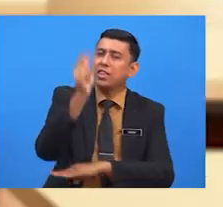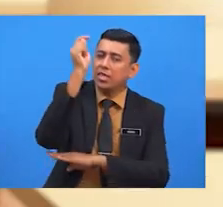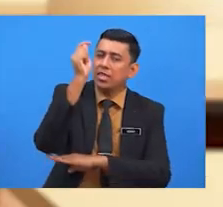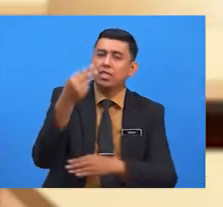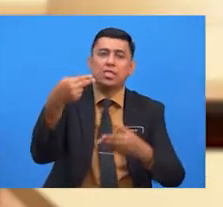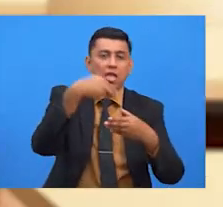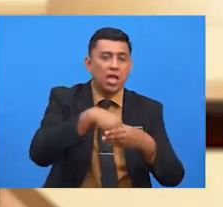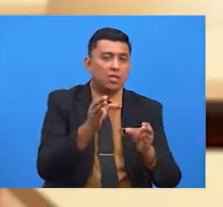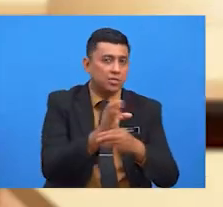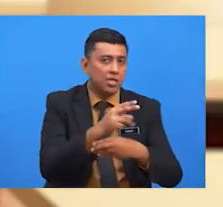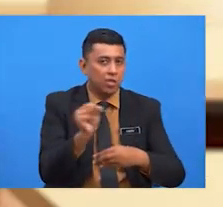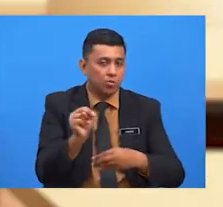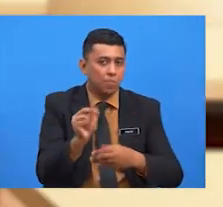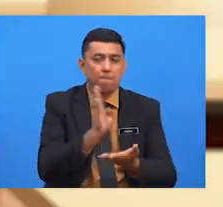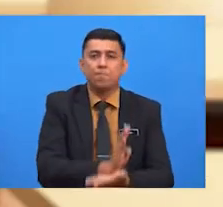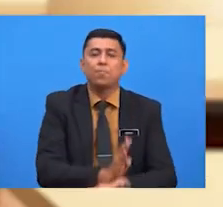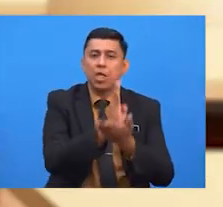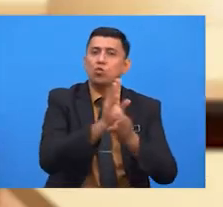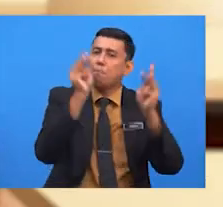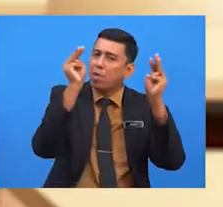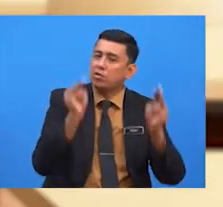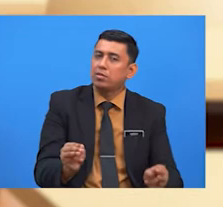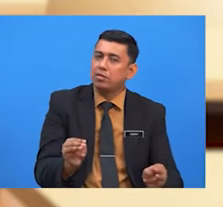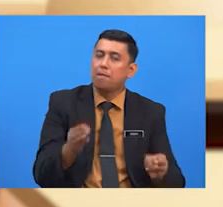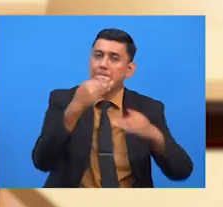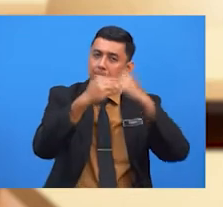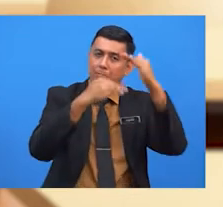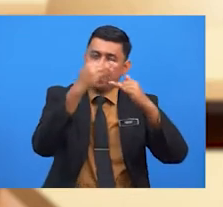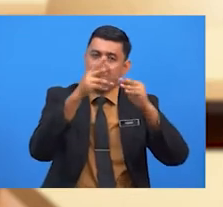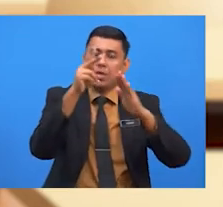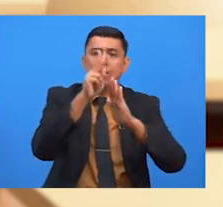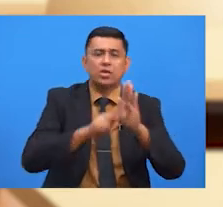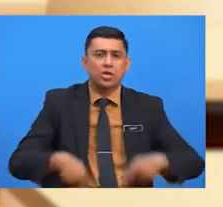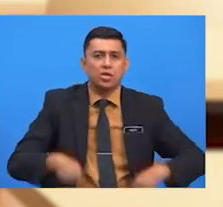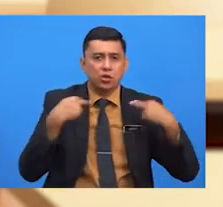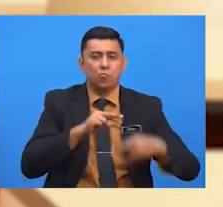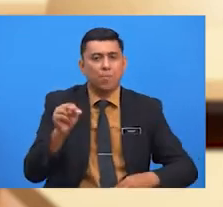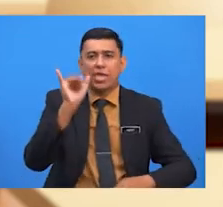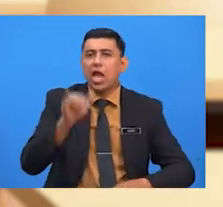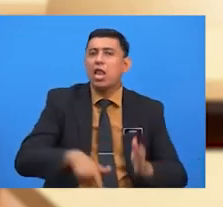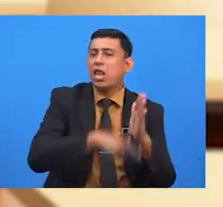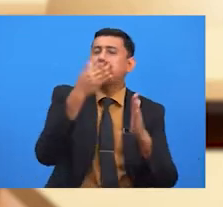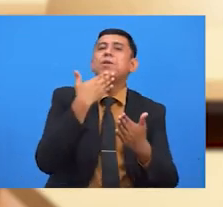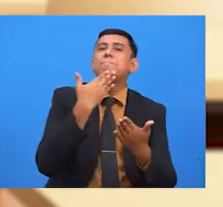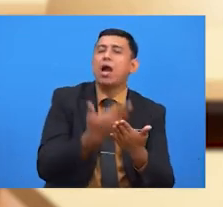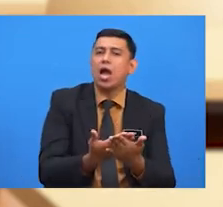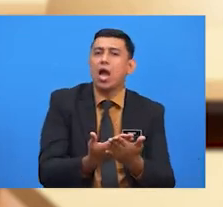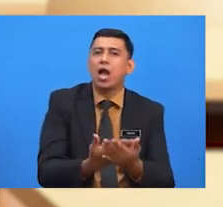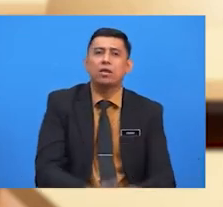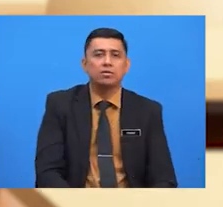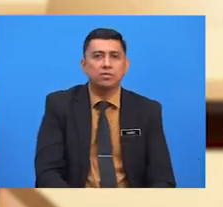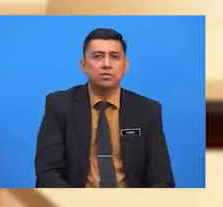Hasil ciptaan telah membantu manusia membina kehidupan yang lebih baik,